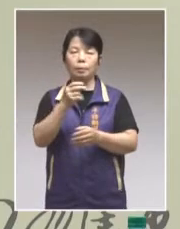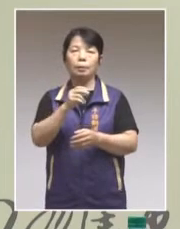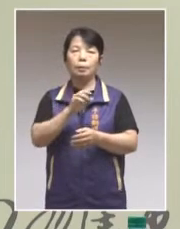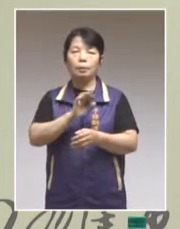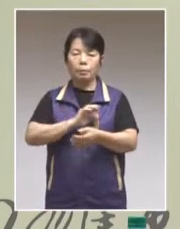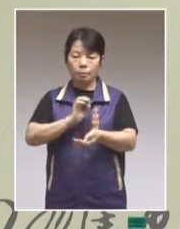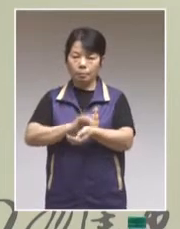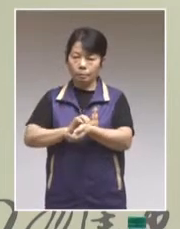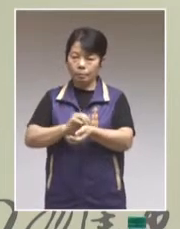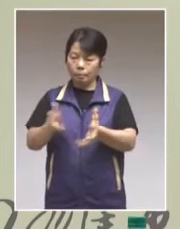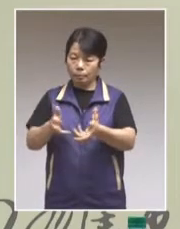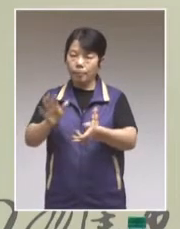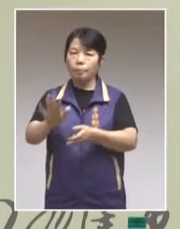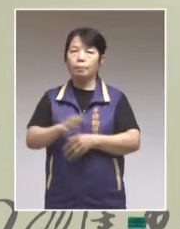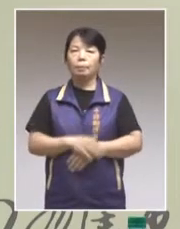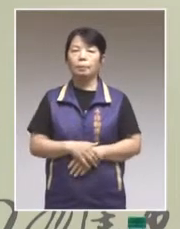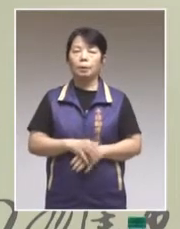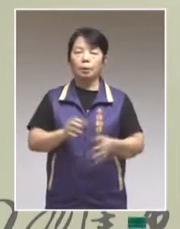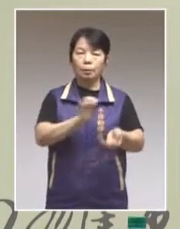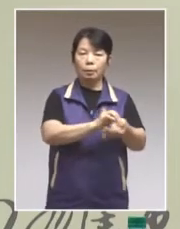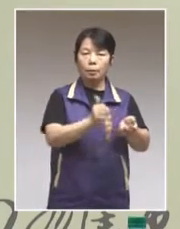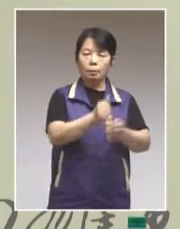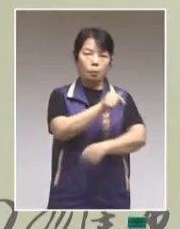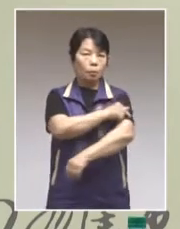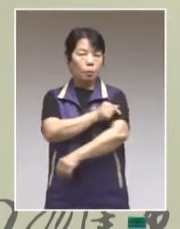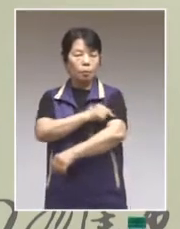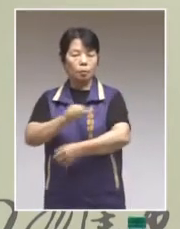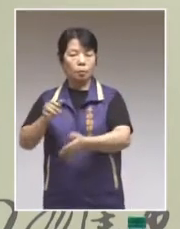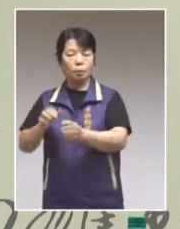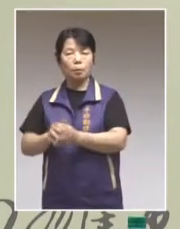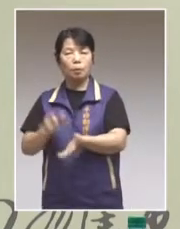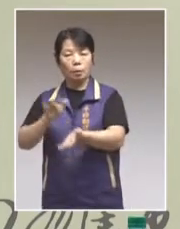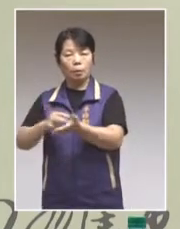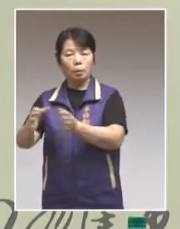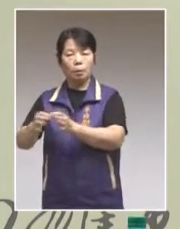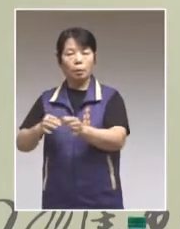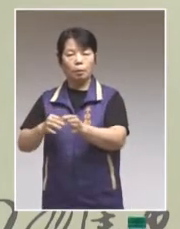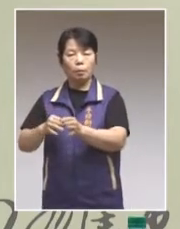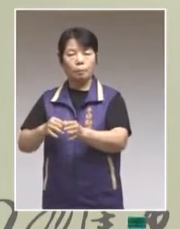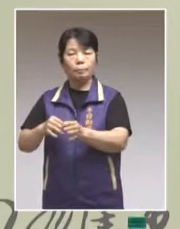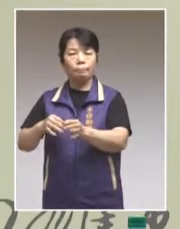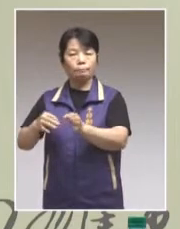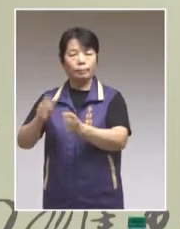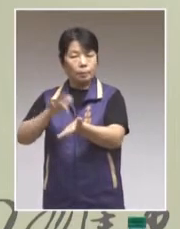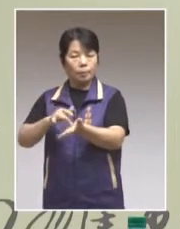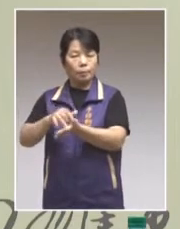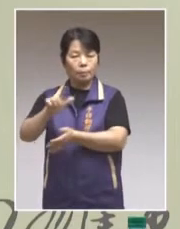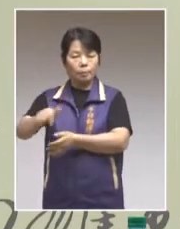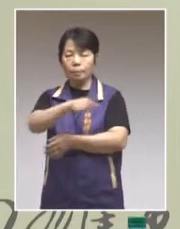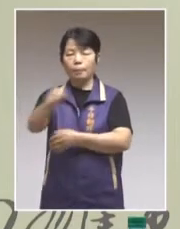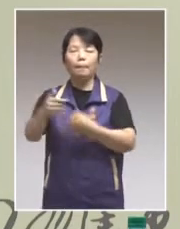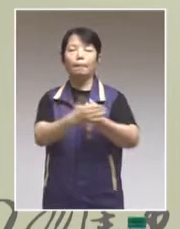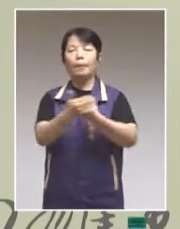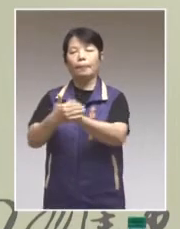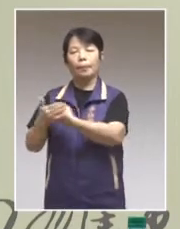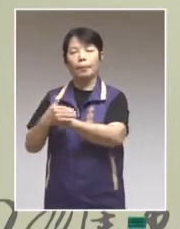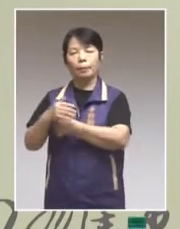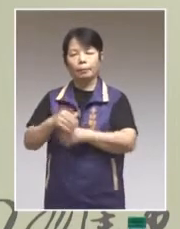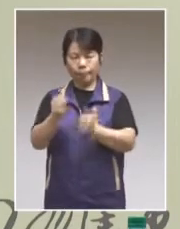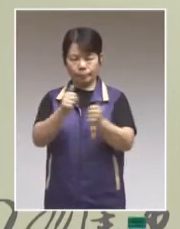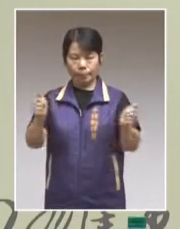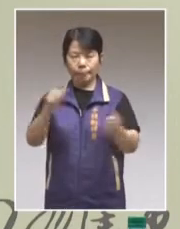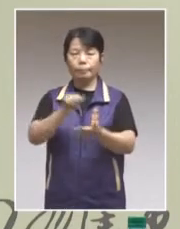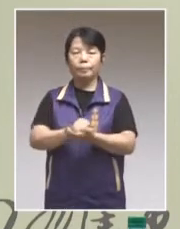医师大家的，还有我们的医护人员、药师大家的帮忙。好，以上就是我们今天记者会的内